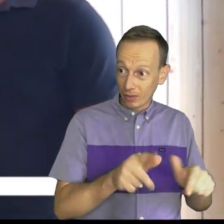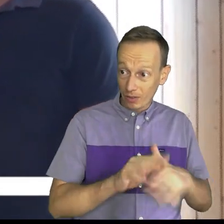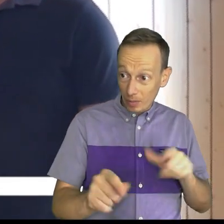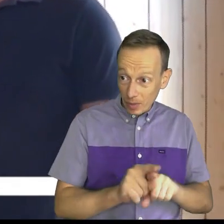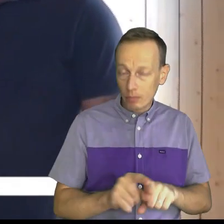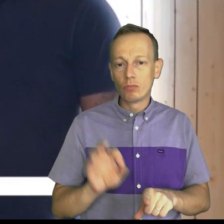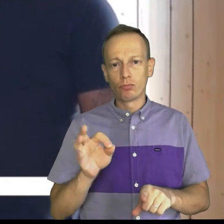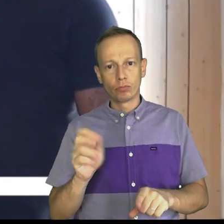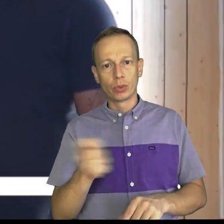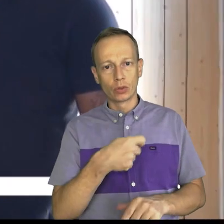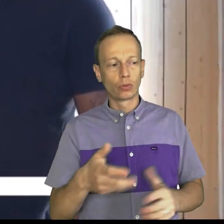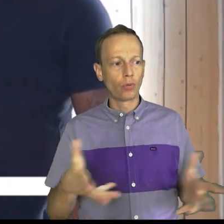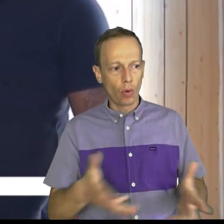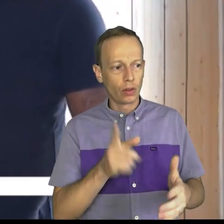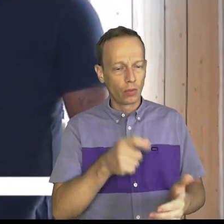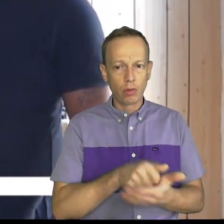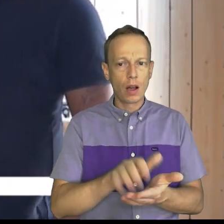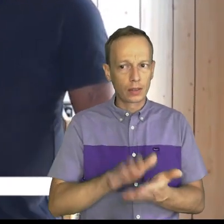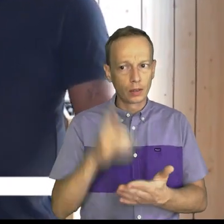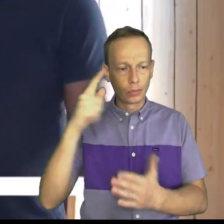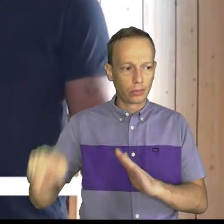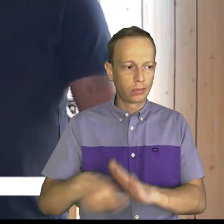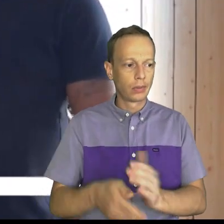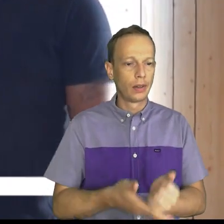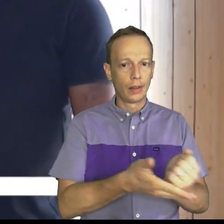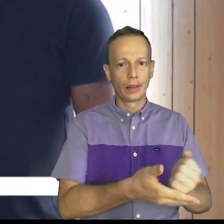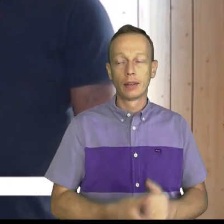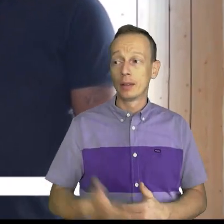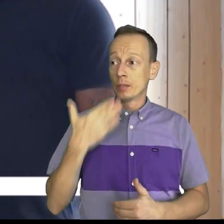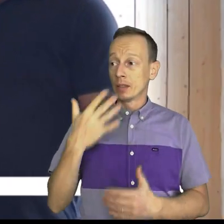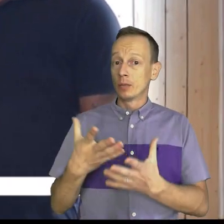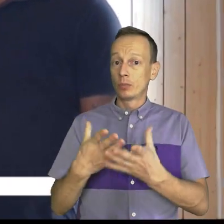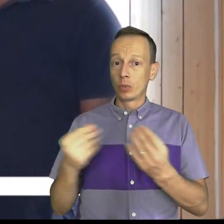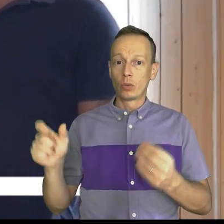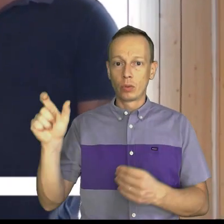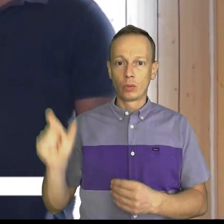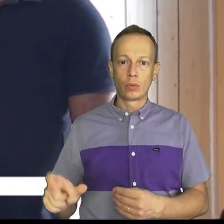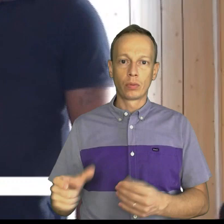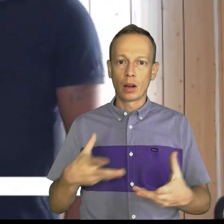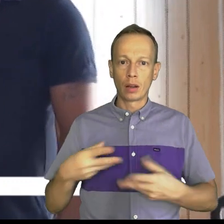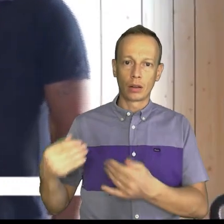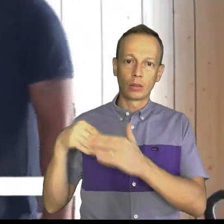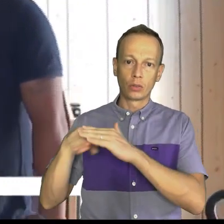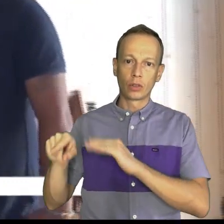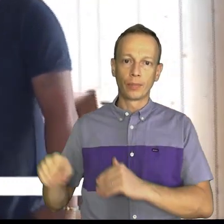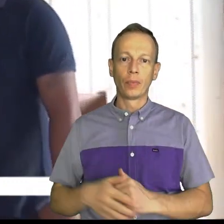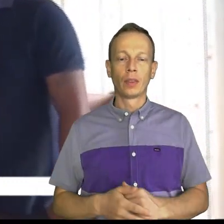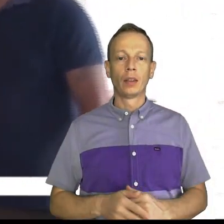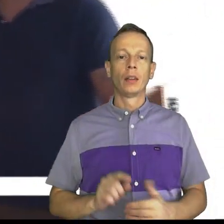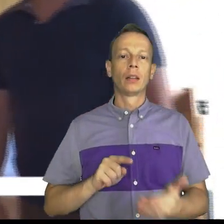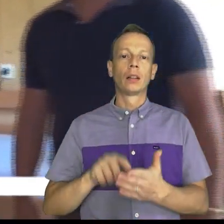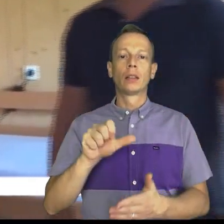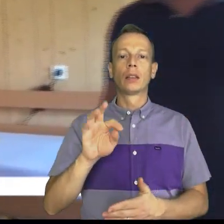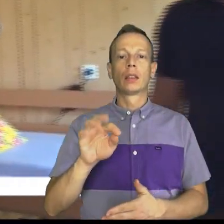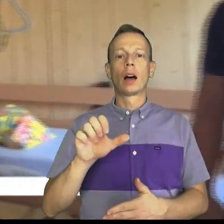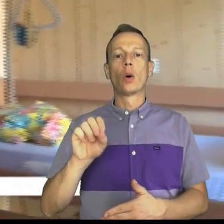patenté à faire la même chose ? Oui, j'appelle à d'autres patentés de pouvoir bénéficier aussi de cette aide-là. Merci infiniment, Cyril Vannin, de nous avoir reçus chez